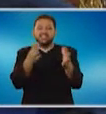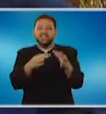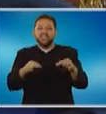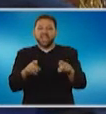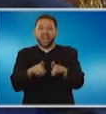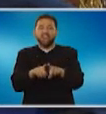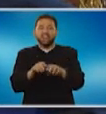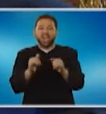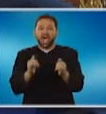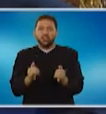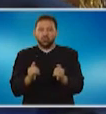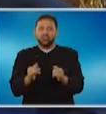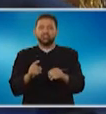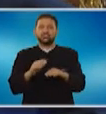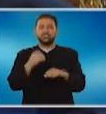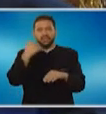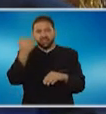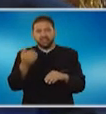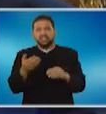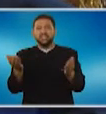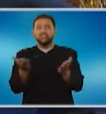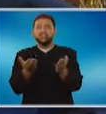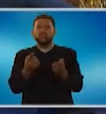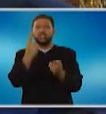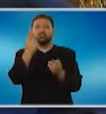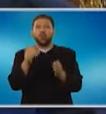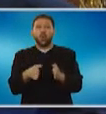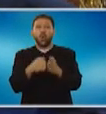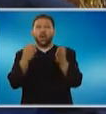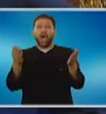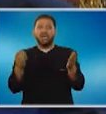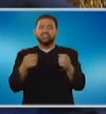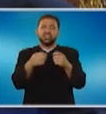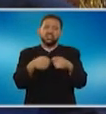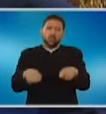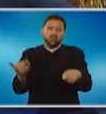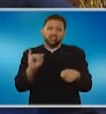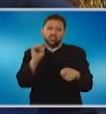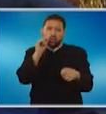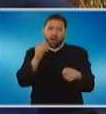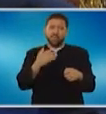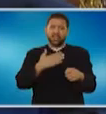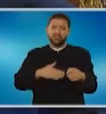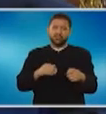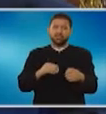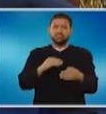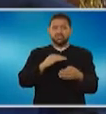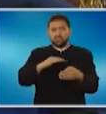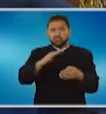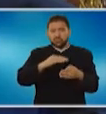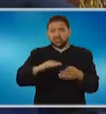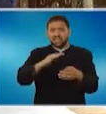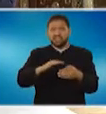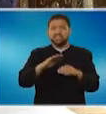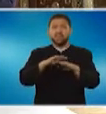motive. Și trebuie să gândim practic. Pentru că și cei care au decis să posteze online astfel de volume, au gândit-o